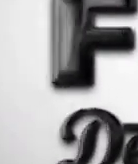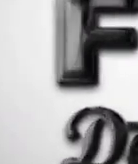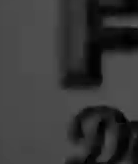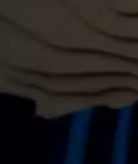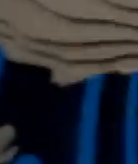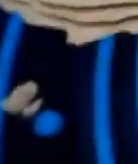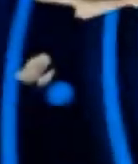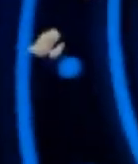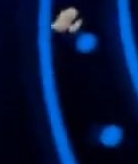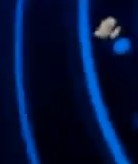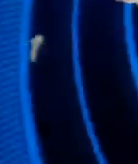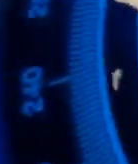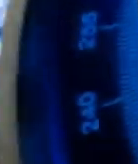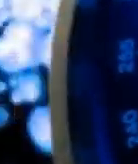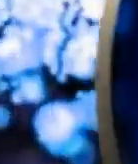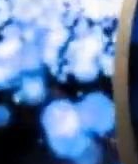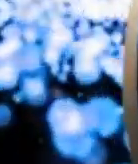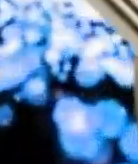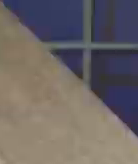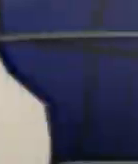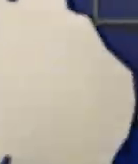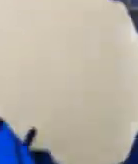देश की धड़कन.